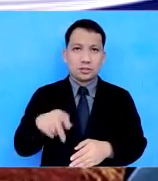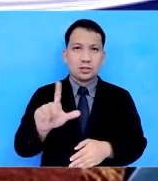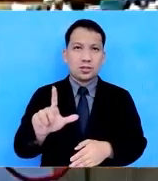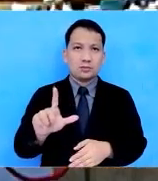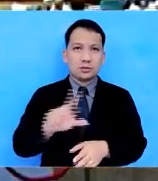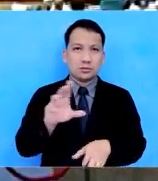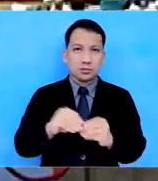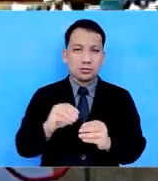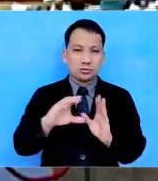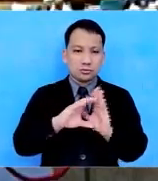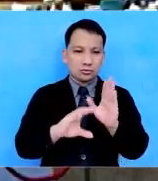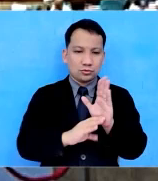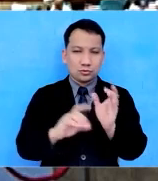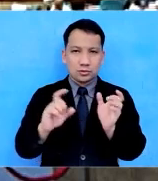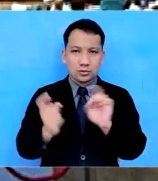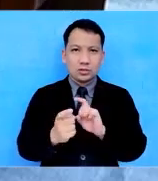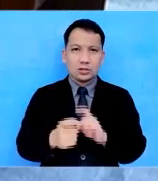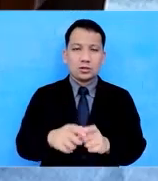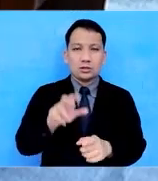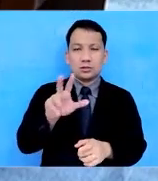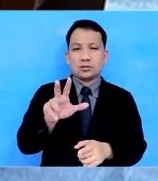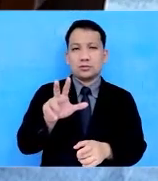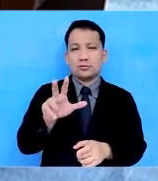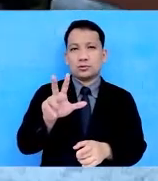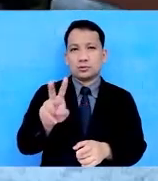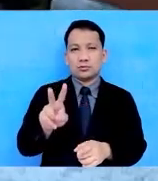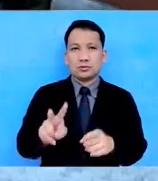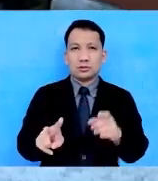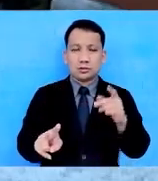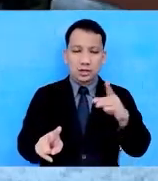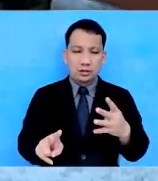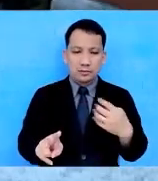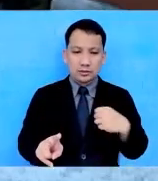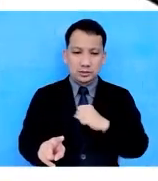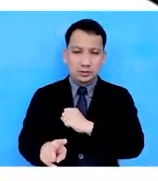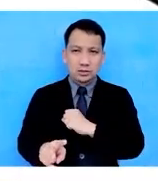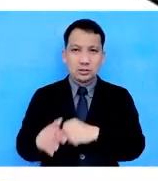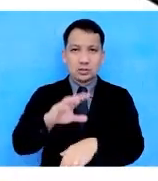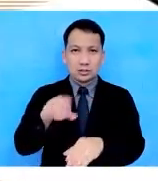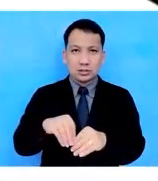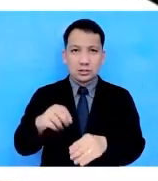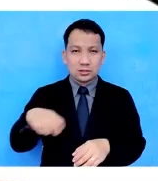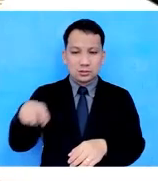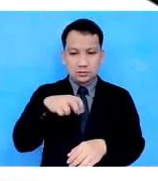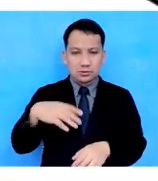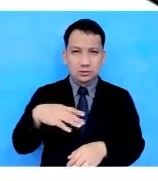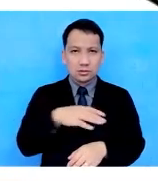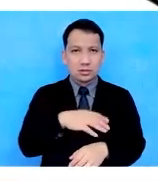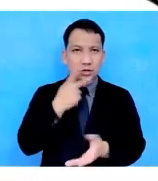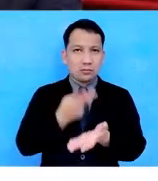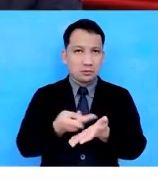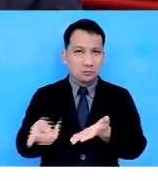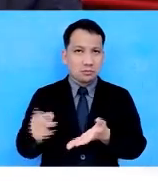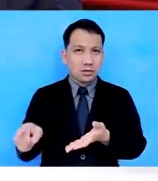change. Mayroong 32 kongresista at 4 na senador ang PDP Laban na nakaupo sa Kongreso. Pero paano kung mabigo si Padilla na